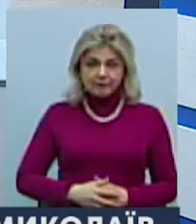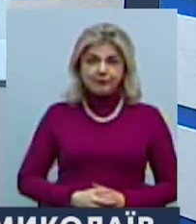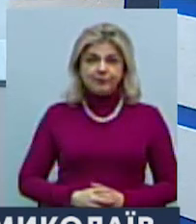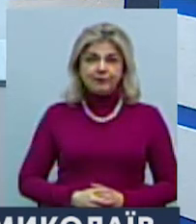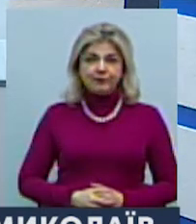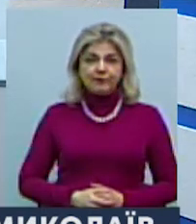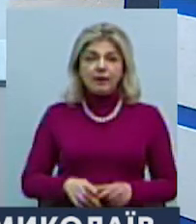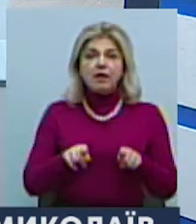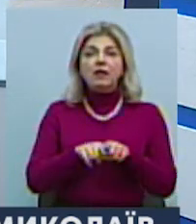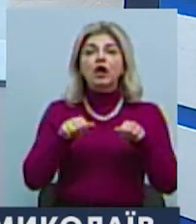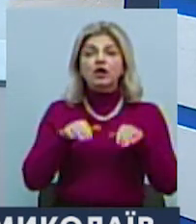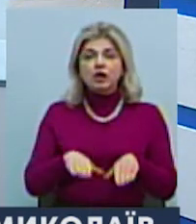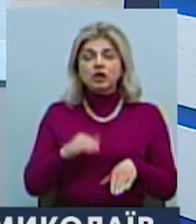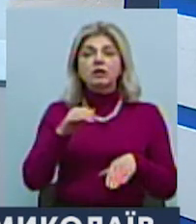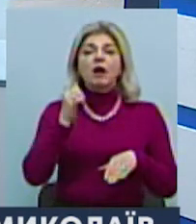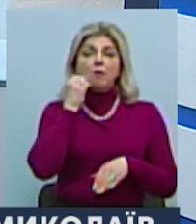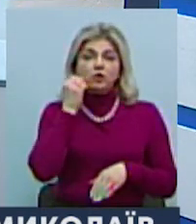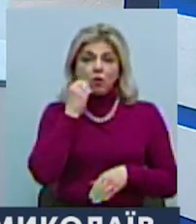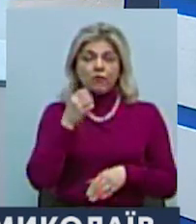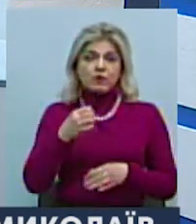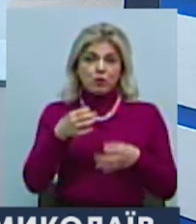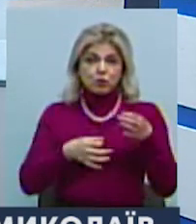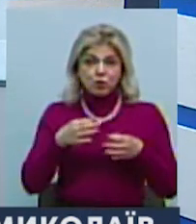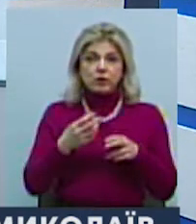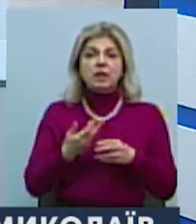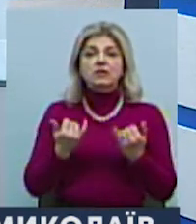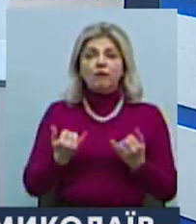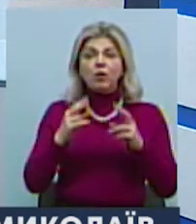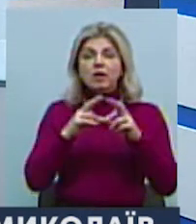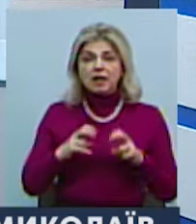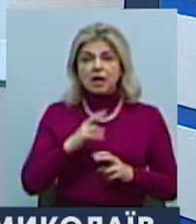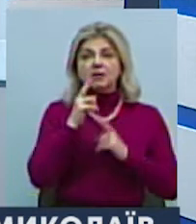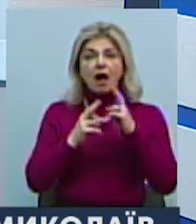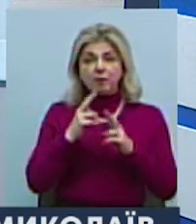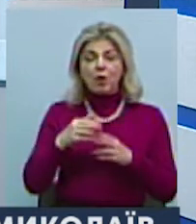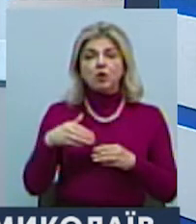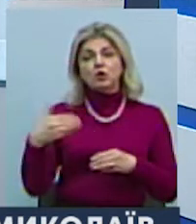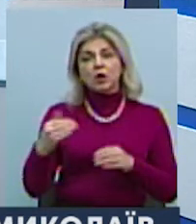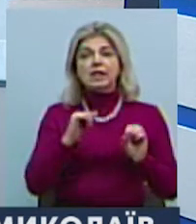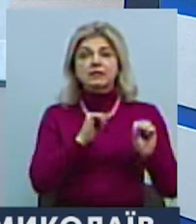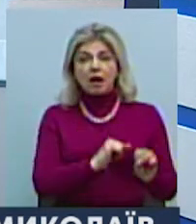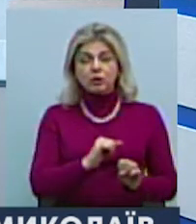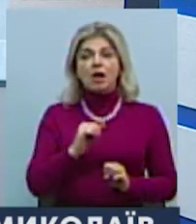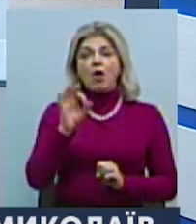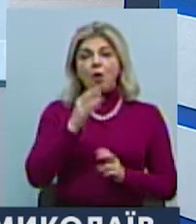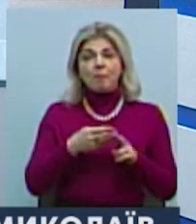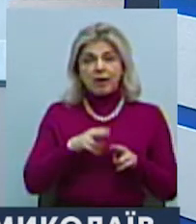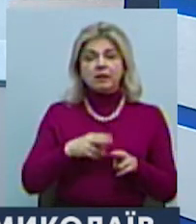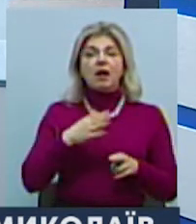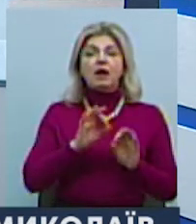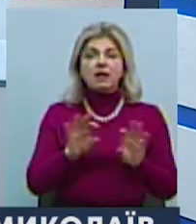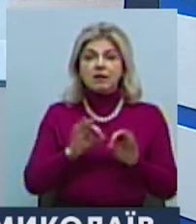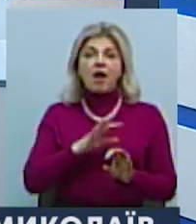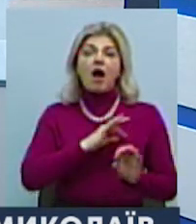Себізов. Таке рішення прийняв Московський міський суд, який сьогодні розглядав скаргу сторони захисту. Про це нашим колегам з новин на першому розповів адвокат